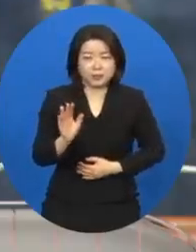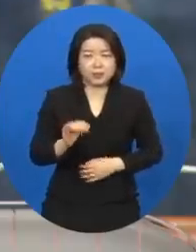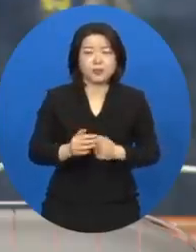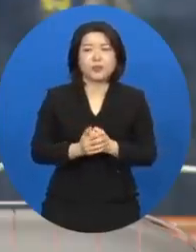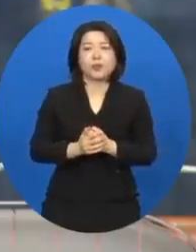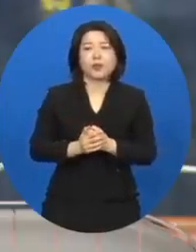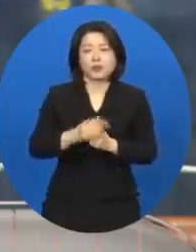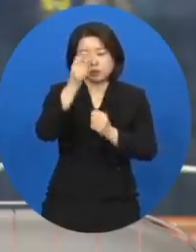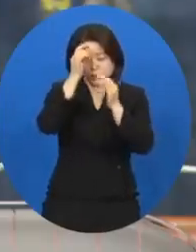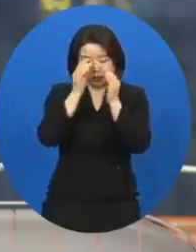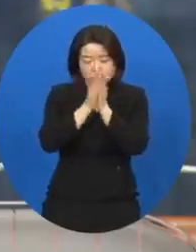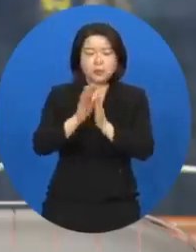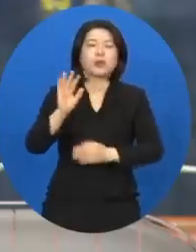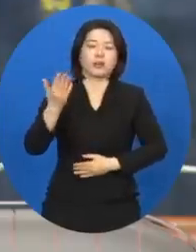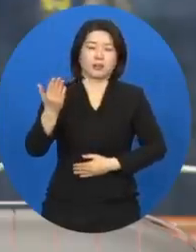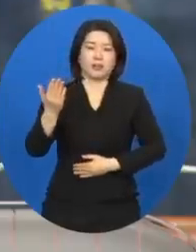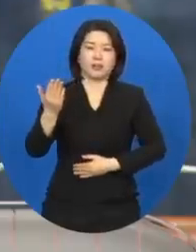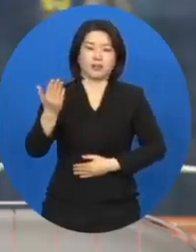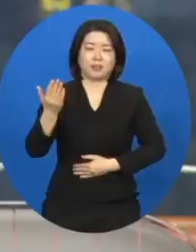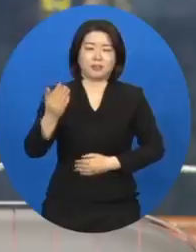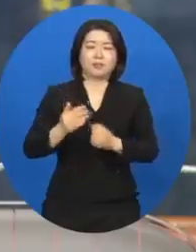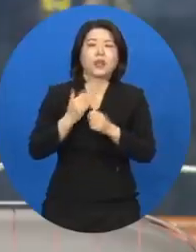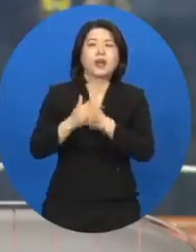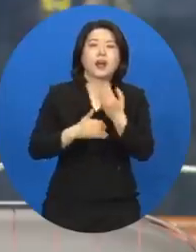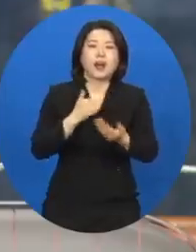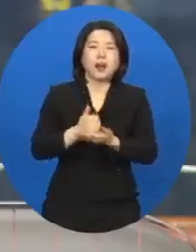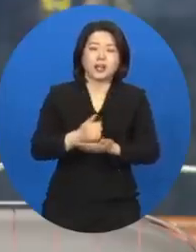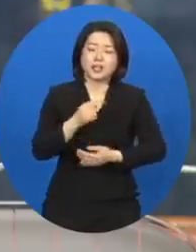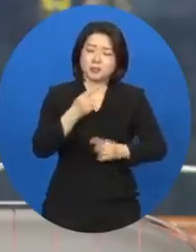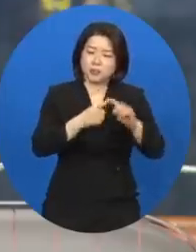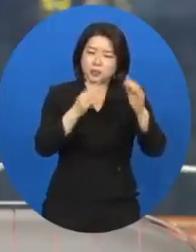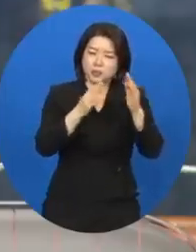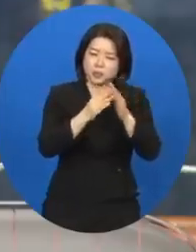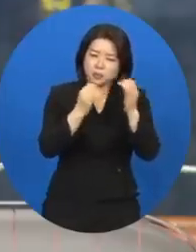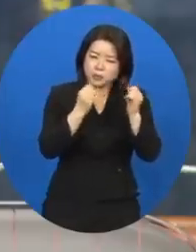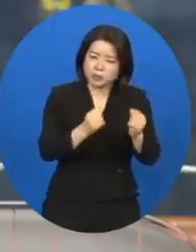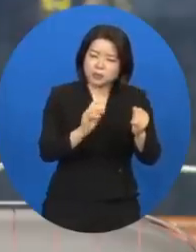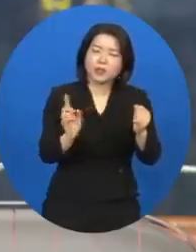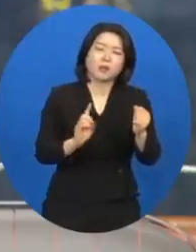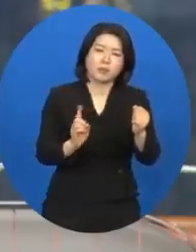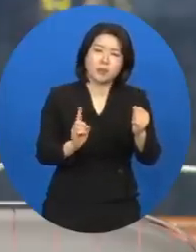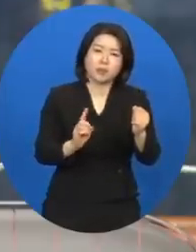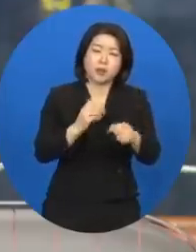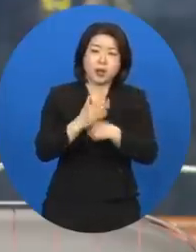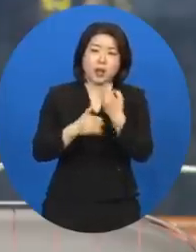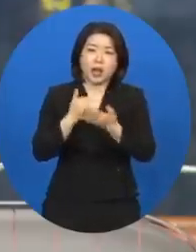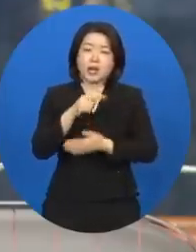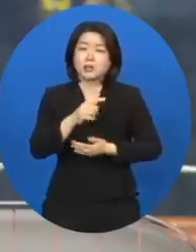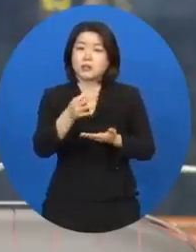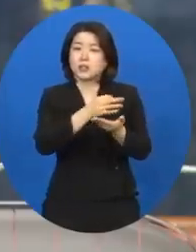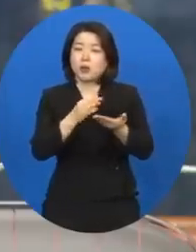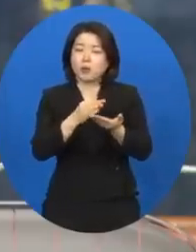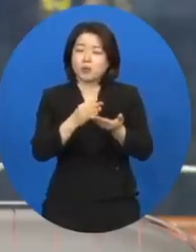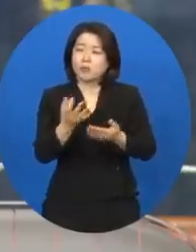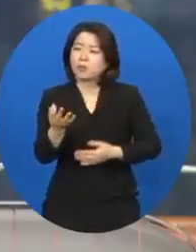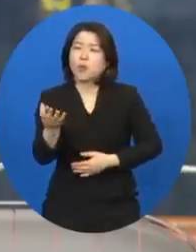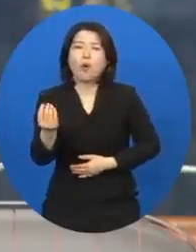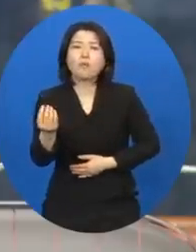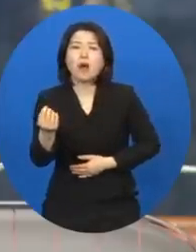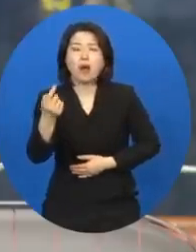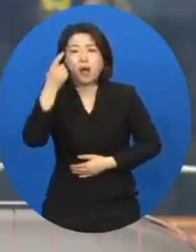그러니 기도하게 되잖아요. 하나님, 도대체 교회의 존재가 뭡니까? 하나님, 이 헌금을 얼마나 해야